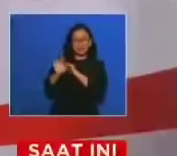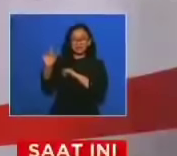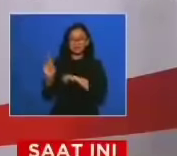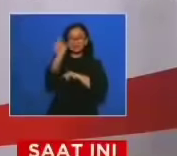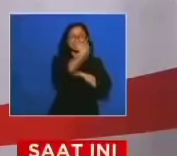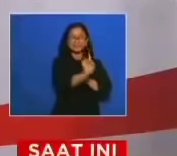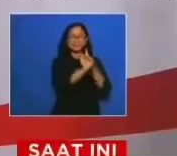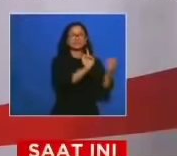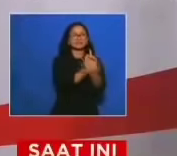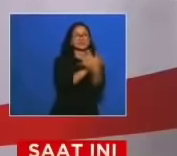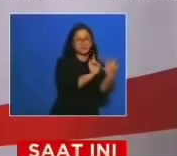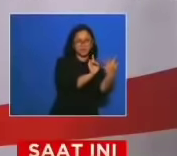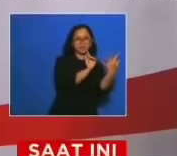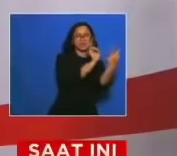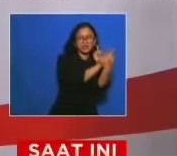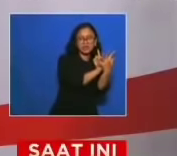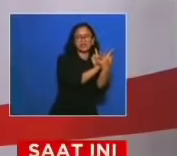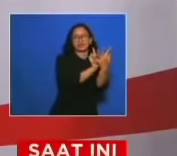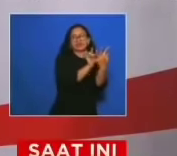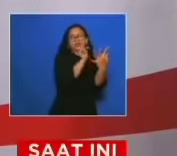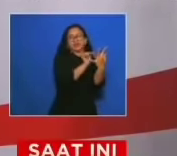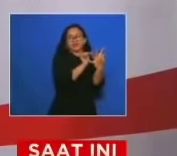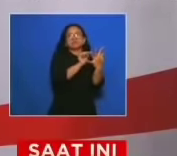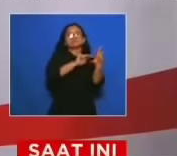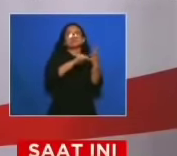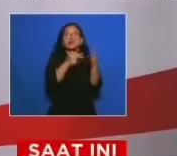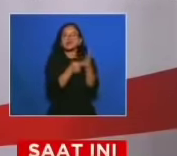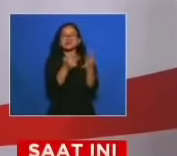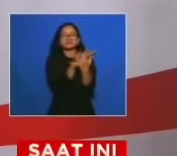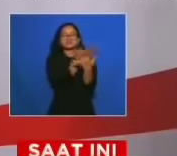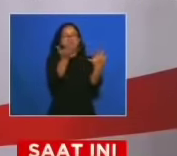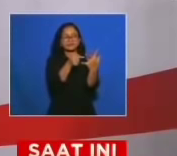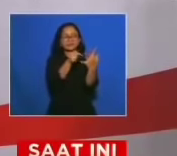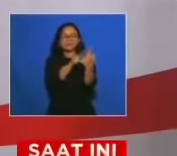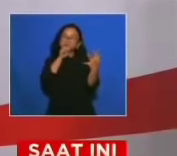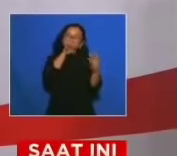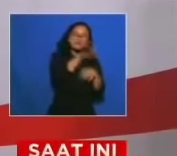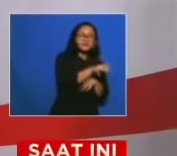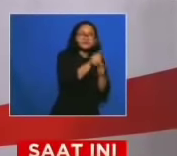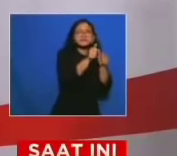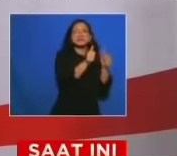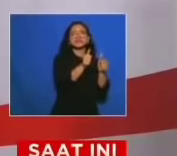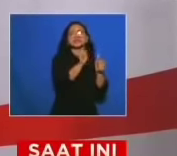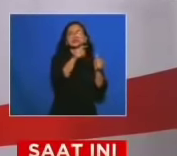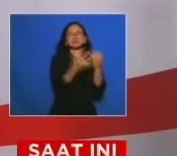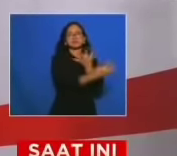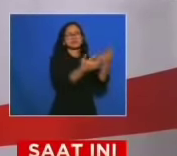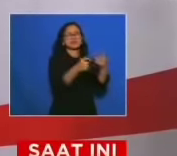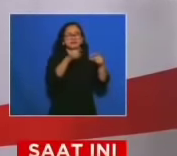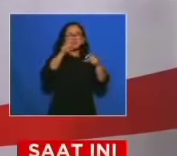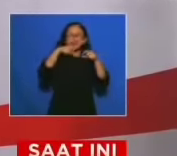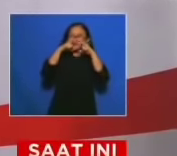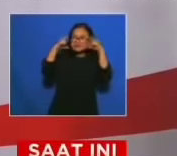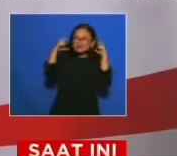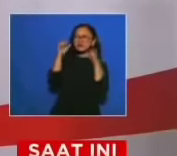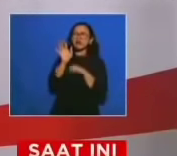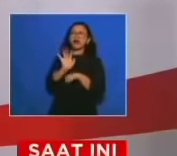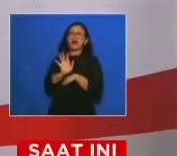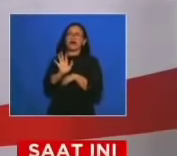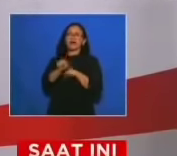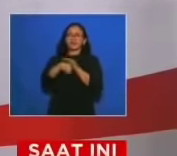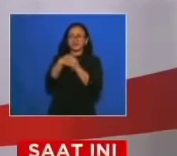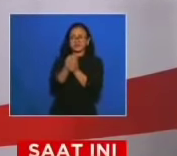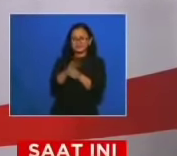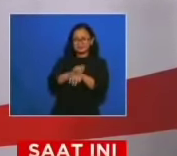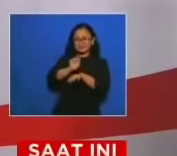yang rentan tertular karena tidak menggunakan masker, tidak mencuci tangan.